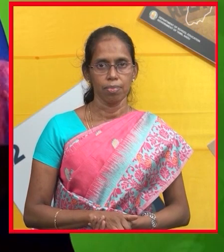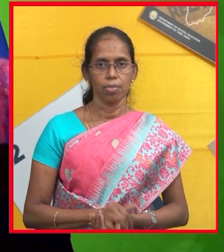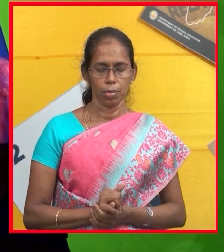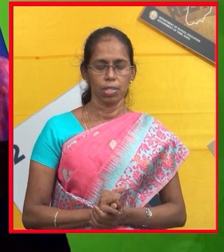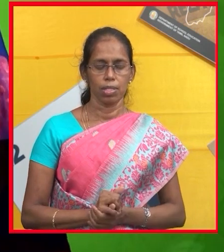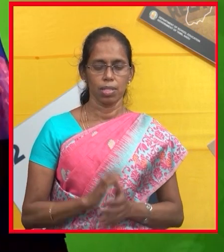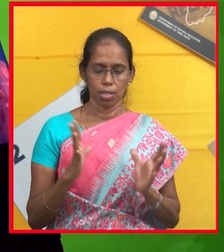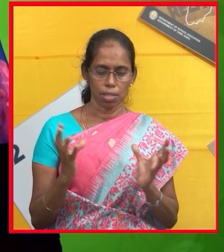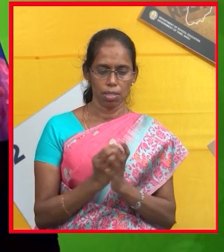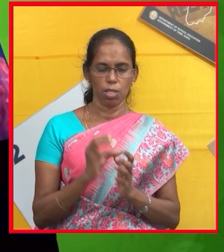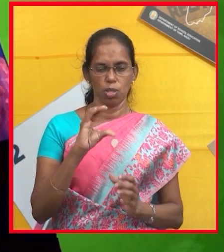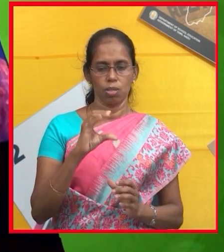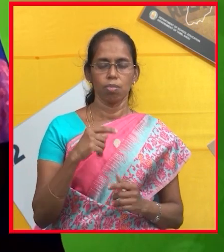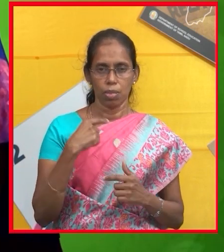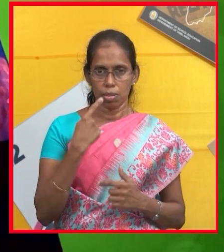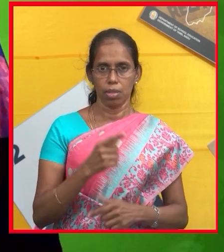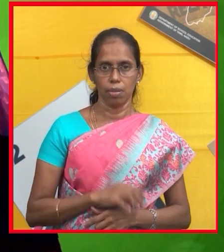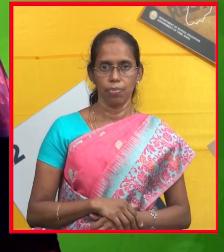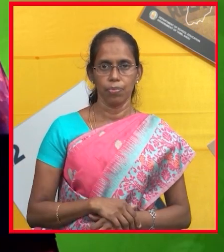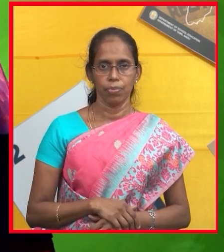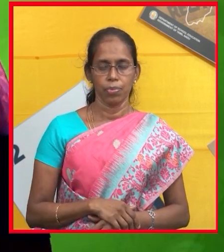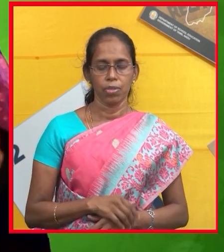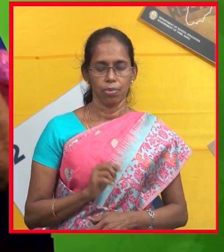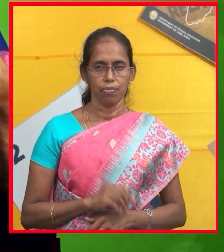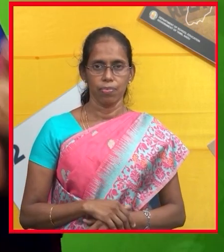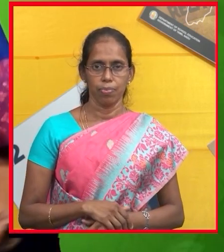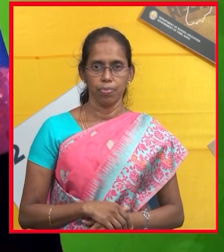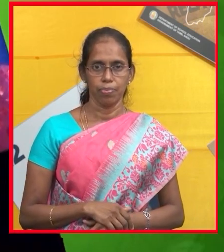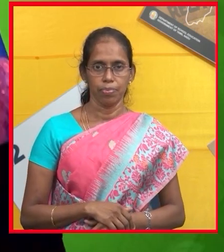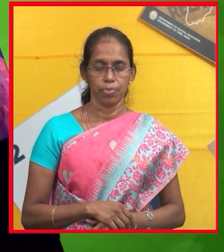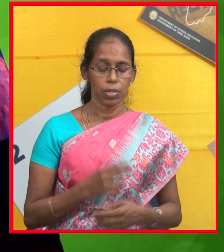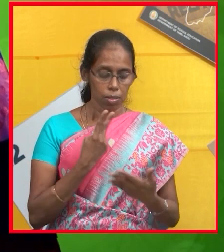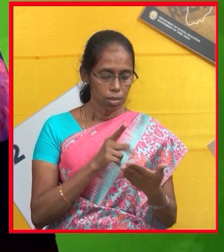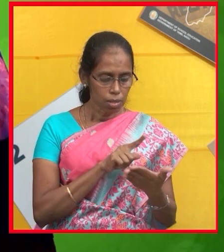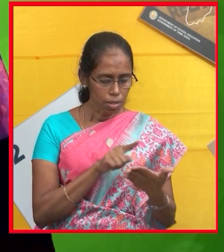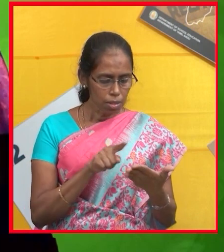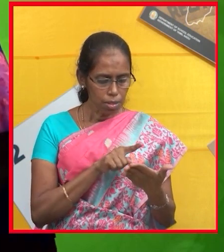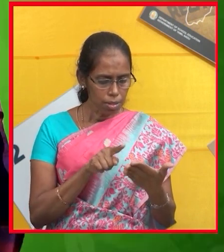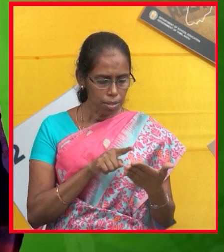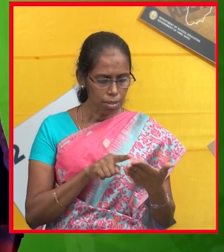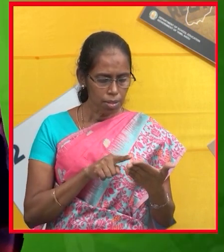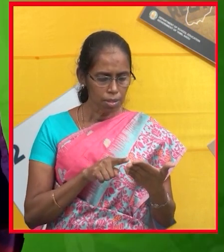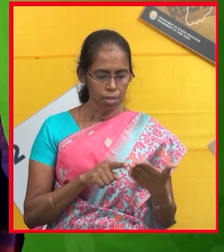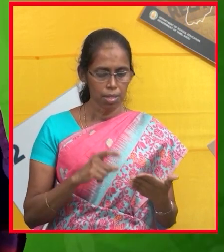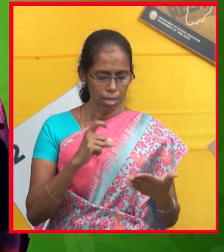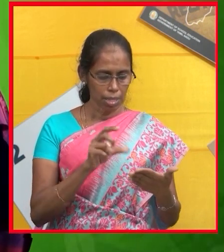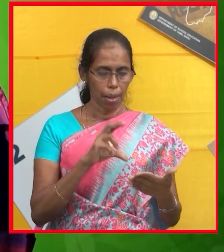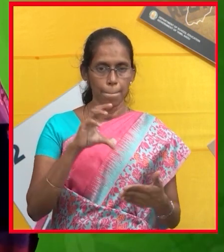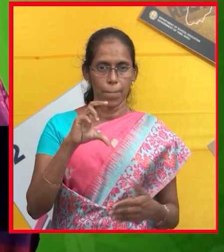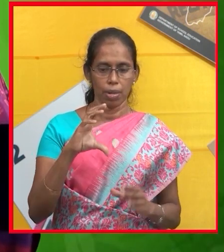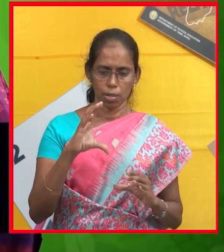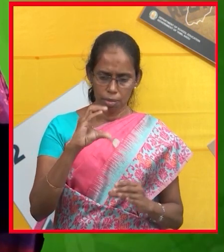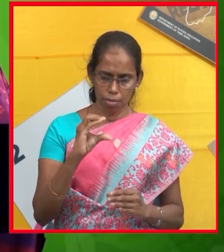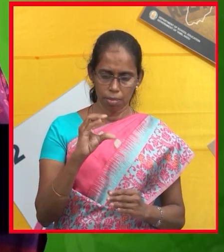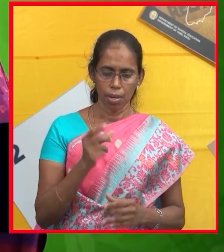ரீட் பண்ணிவிட்டு. இப்போ நீங்கள் என்ன செய்யணும் அப்படின்னா, நான் சொல்கிற ஜிஸ்ட்டை நீங்கள் அந்த டெக்ஸ்ட்டை ரீட் பண்ணி பார்த்து அந்த கண்டெக்சுவல் மீனிங் அப்படின்னு சொல்லுவாங்க.